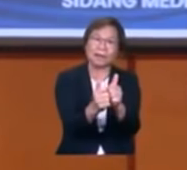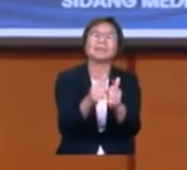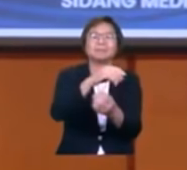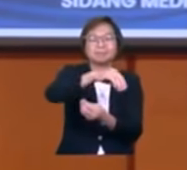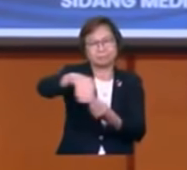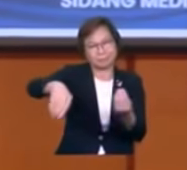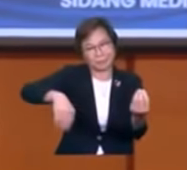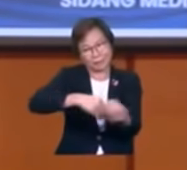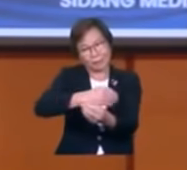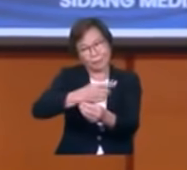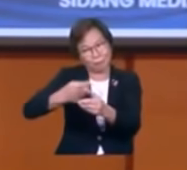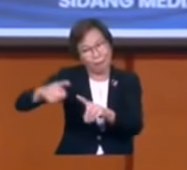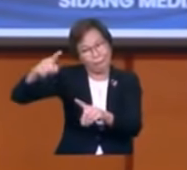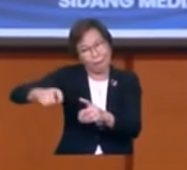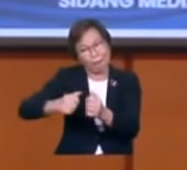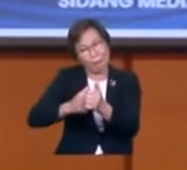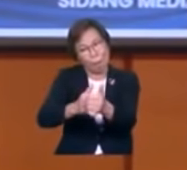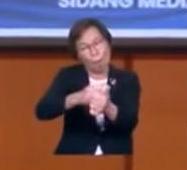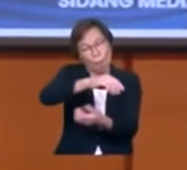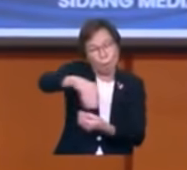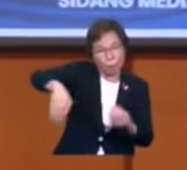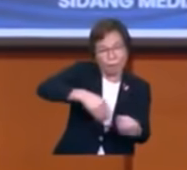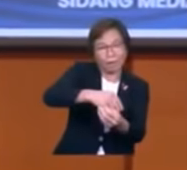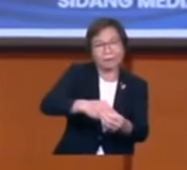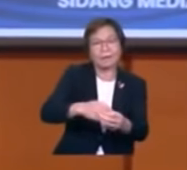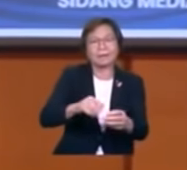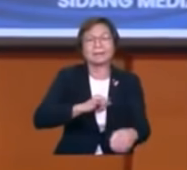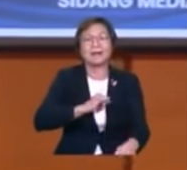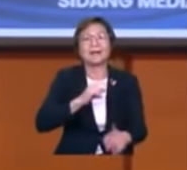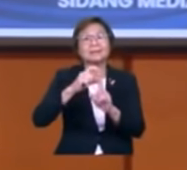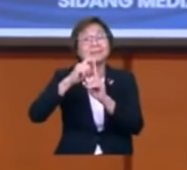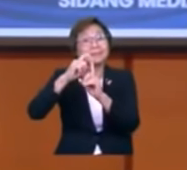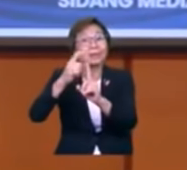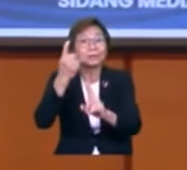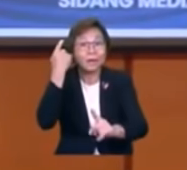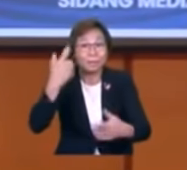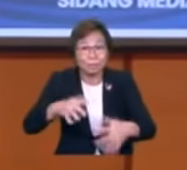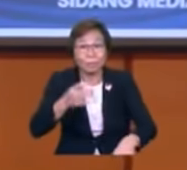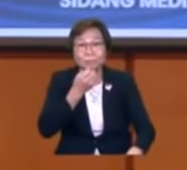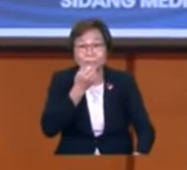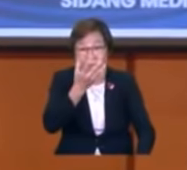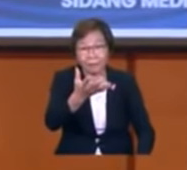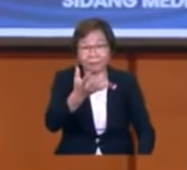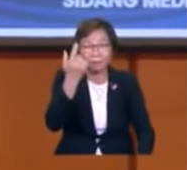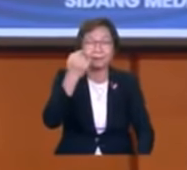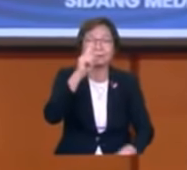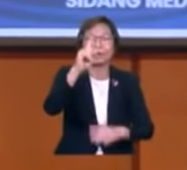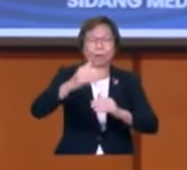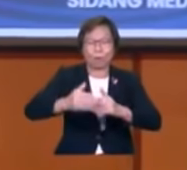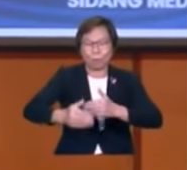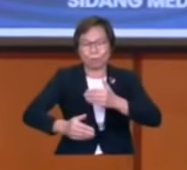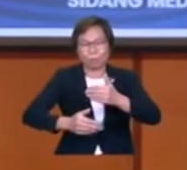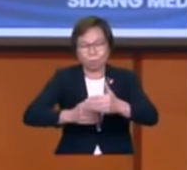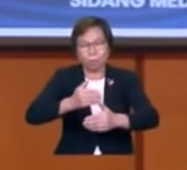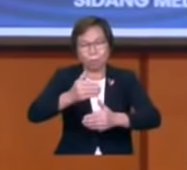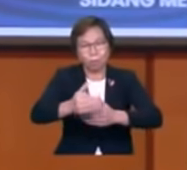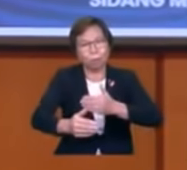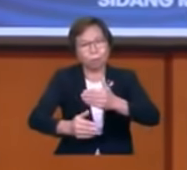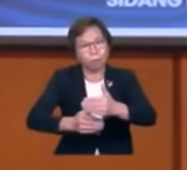penggiliran ya doin istimewanya sebut tadi merupakan satu proses